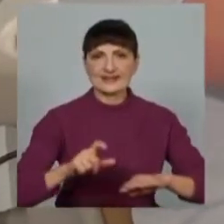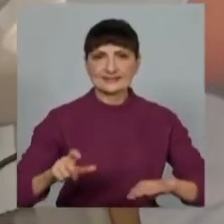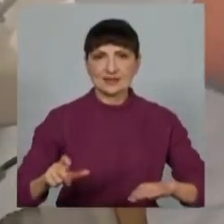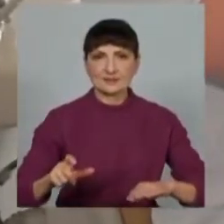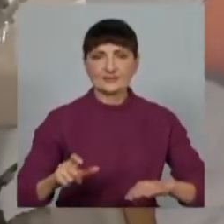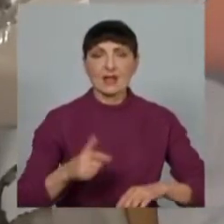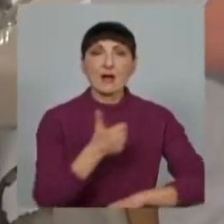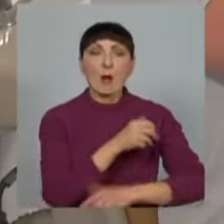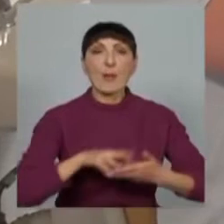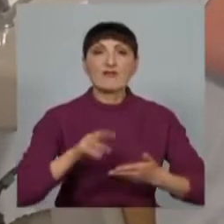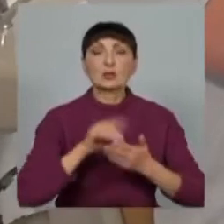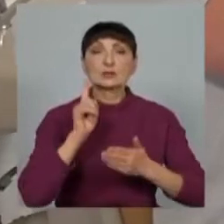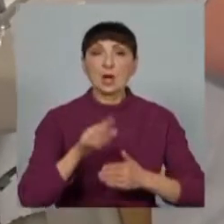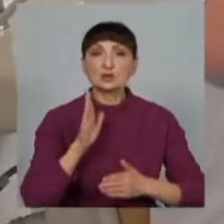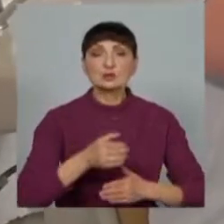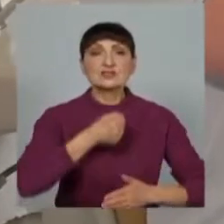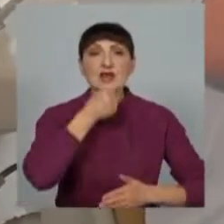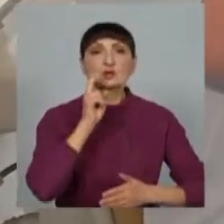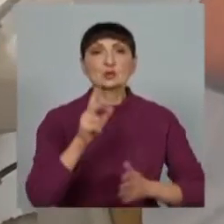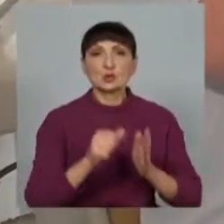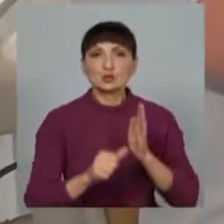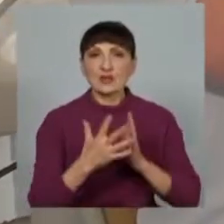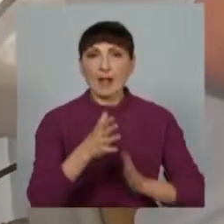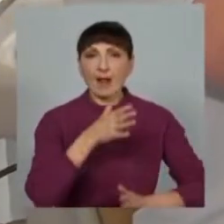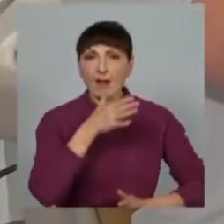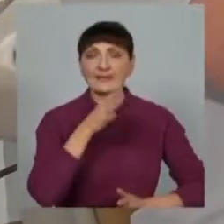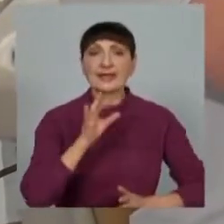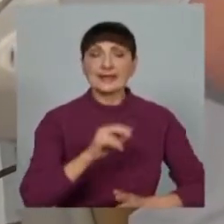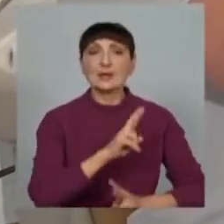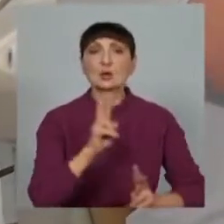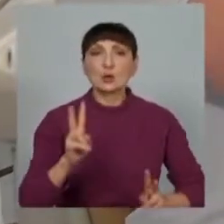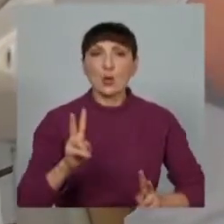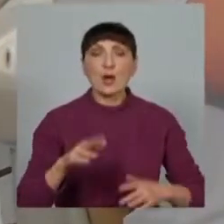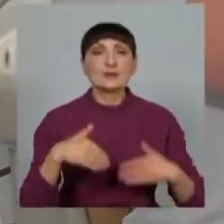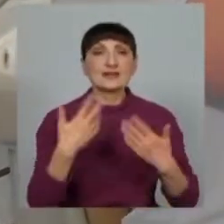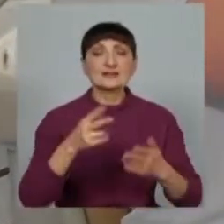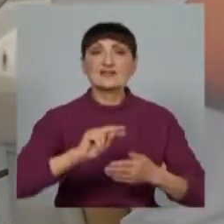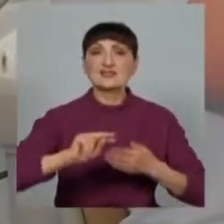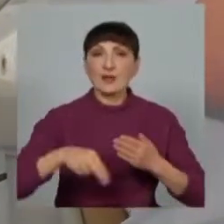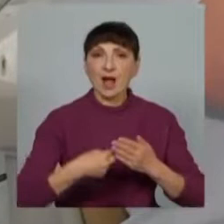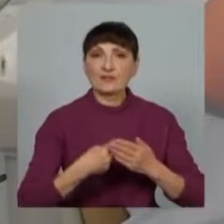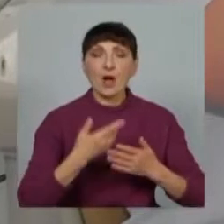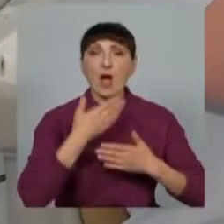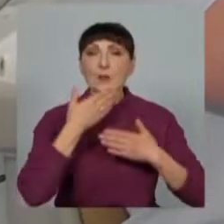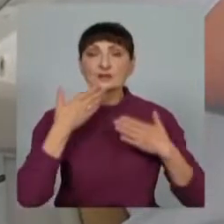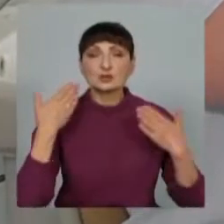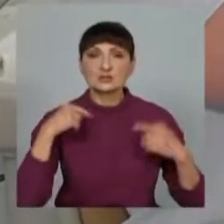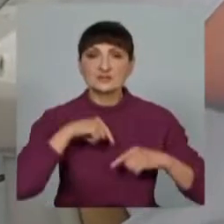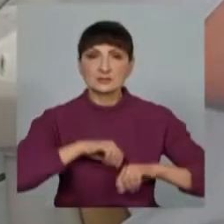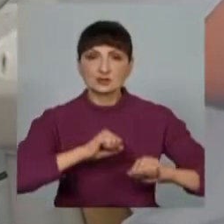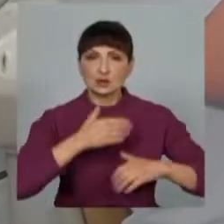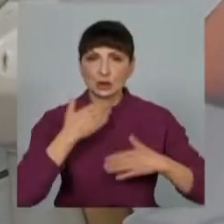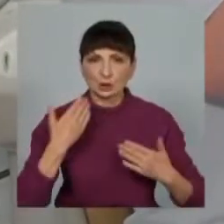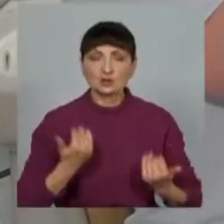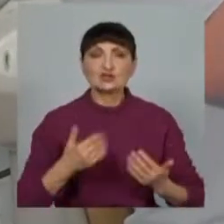К ревакцинации также допустят людей старше 60 лет и также тех, кто предоставит справки об отсутствии антител.